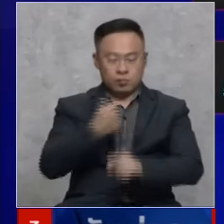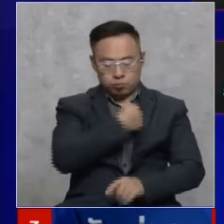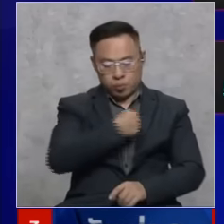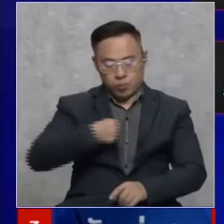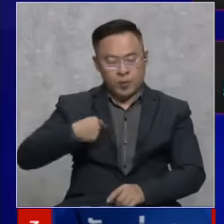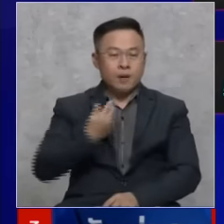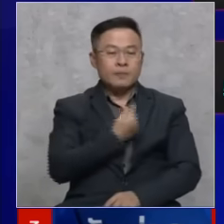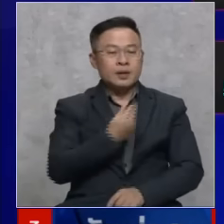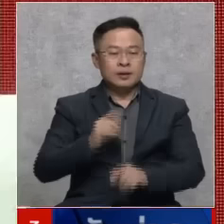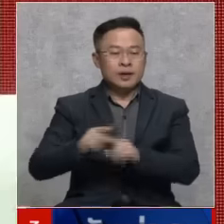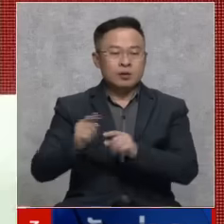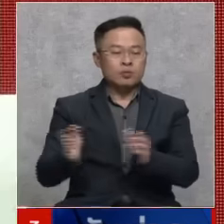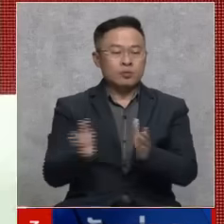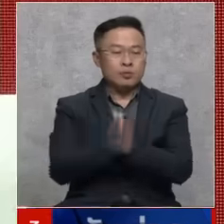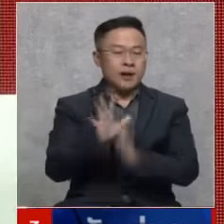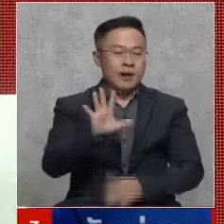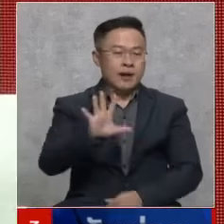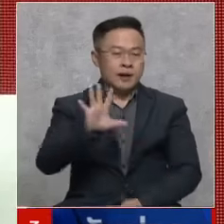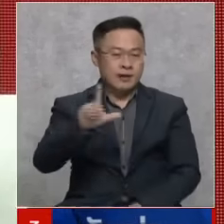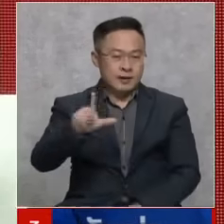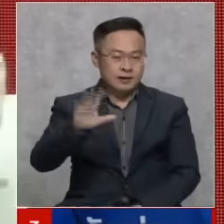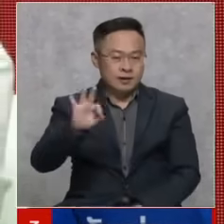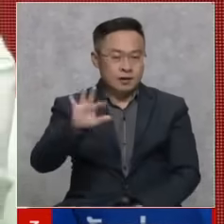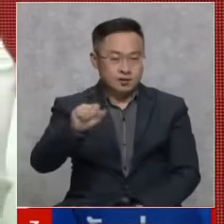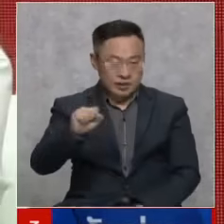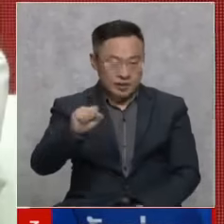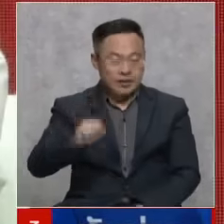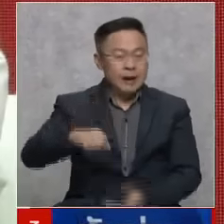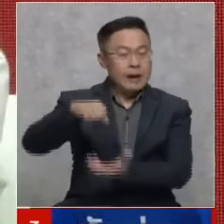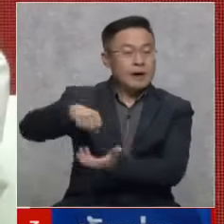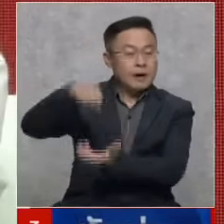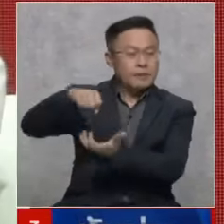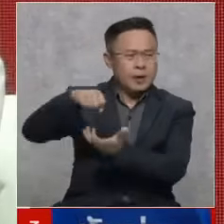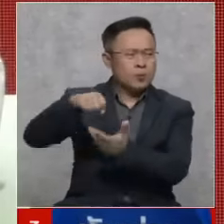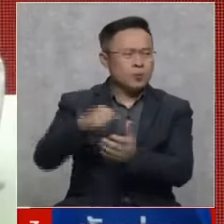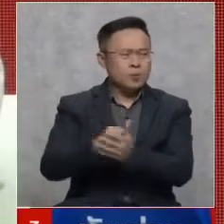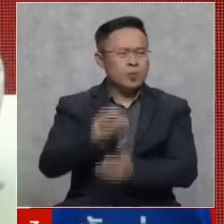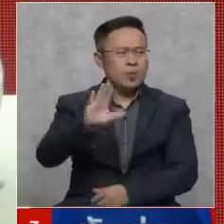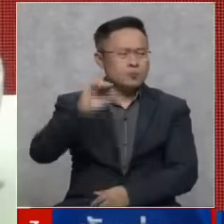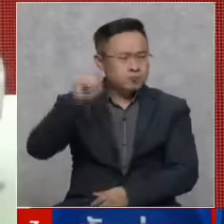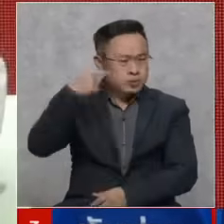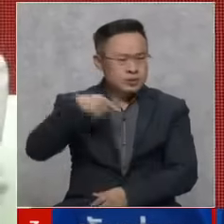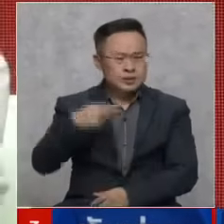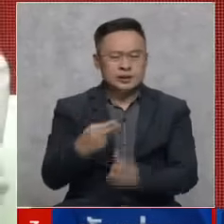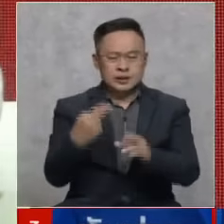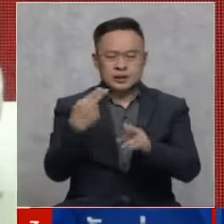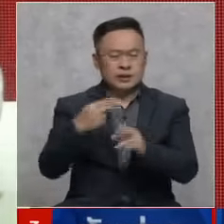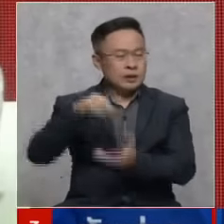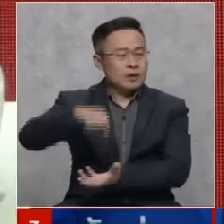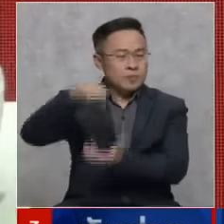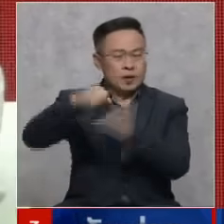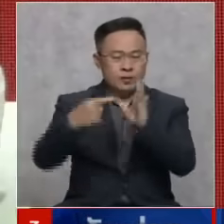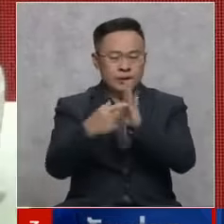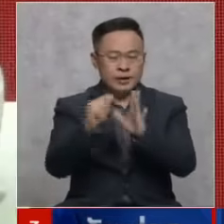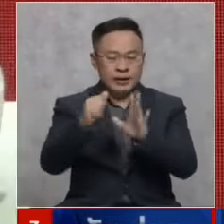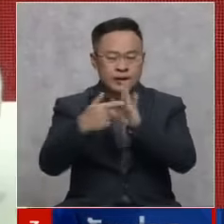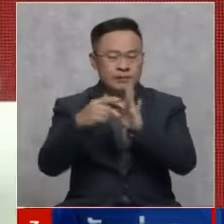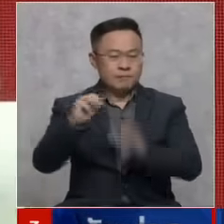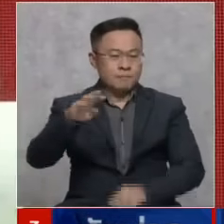าน9แสนบาทกระเป๋าแอร์เมสอุปกรณ์ตกแต่ง25รายการรวม6ล้านและยังมีกระเป๋าแบรนด์เน